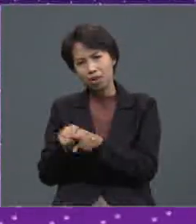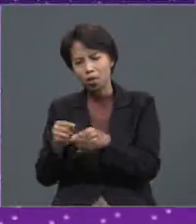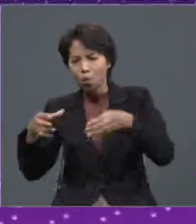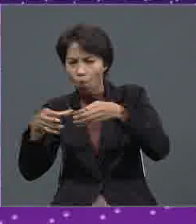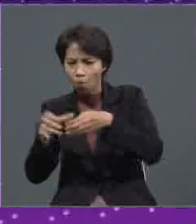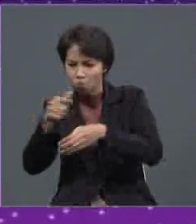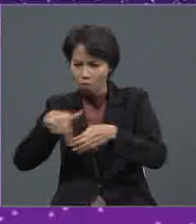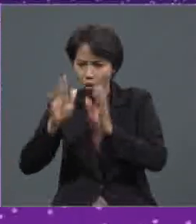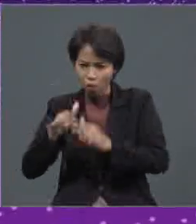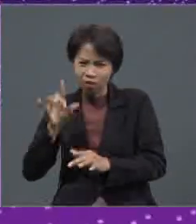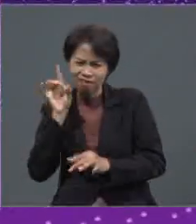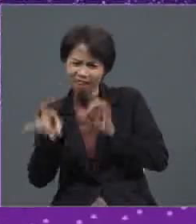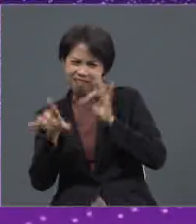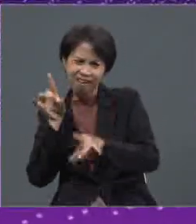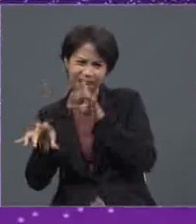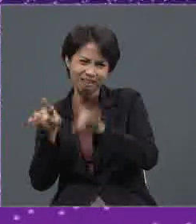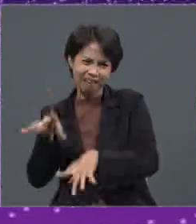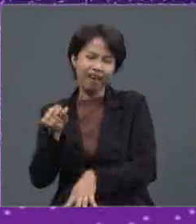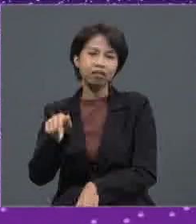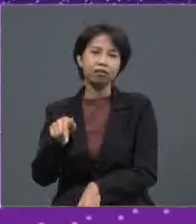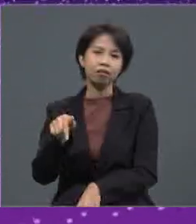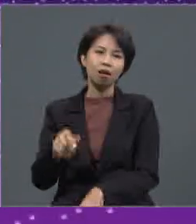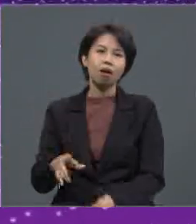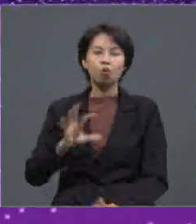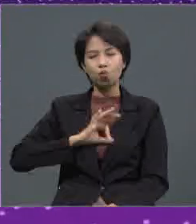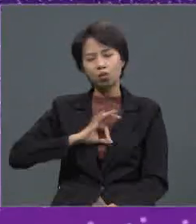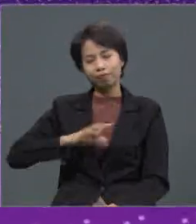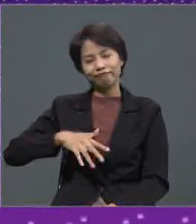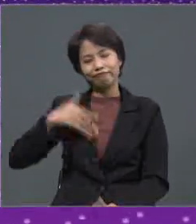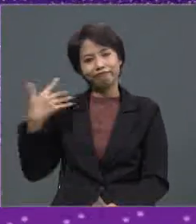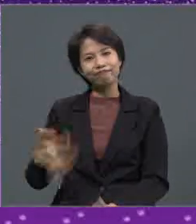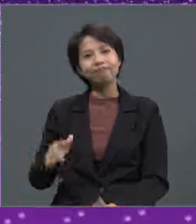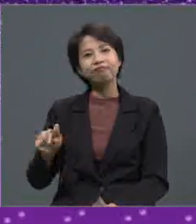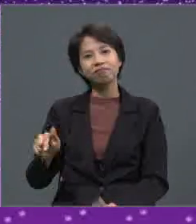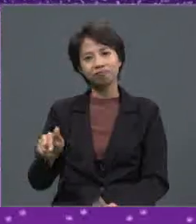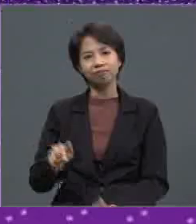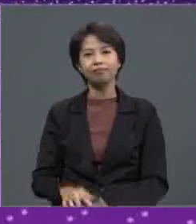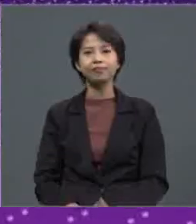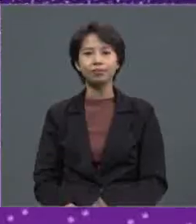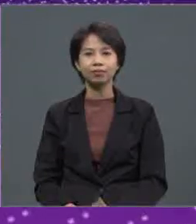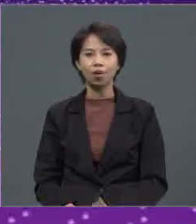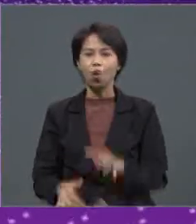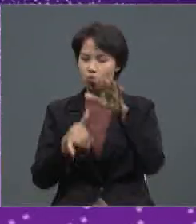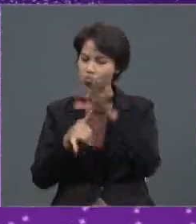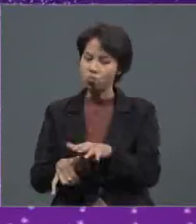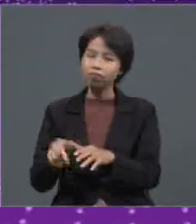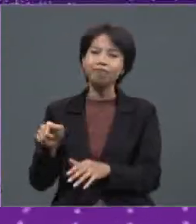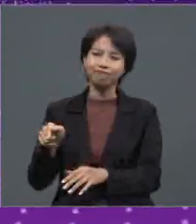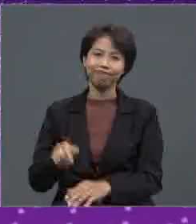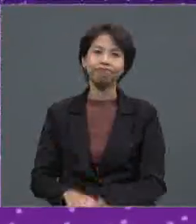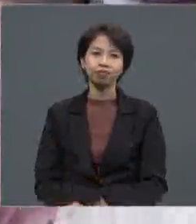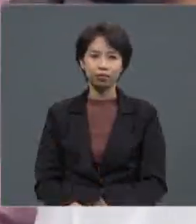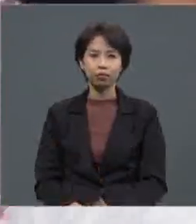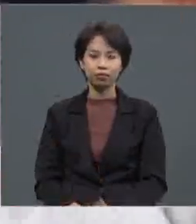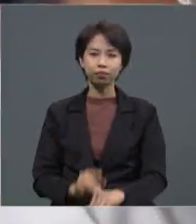ที่ไม่หวังดีใส่ร้ายว่าเป็นลัทธิทำให้ได้รับความเสียหายแล้วก็ลดทอนศักดิ์ศรีความเป็นมนุษย์ด้วยครับเมื่อตอนเวล